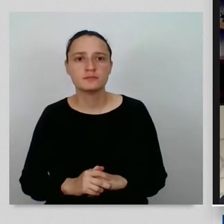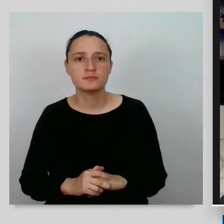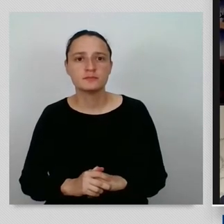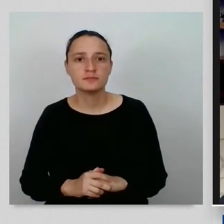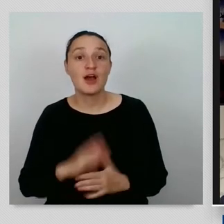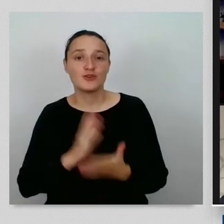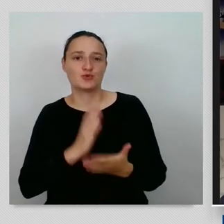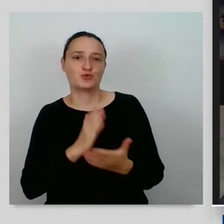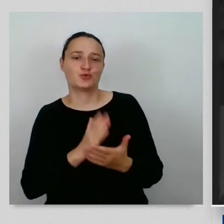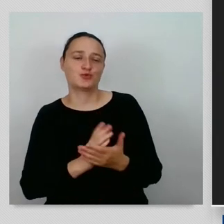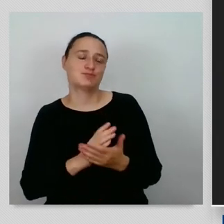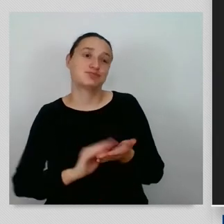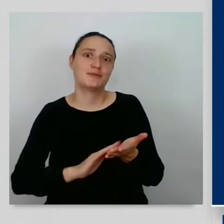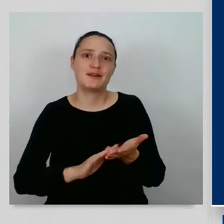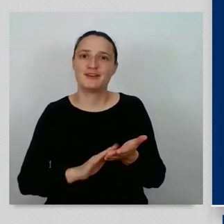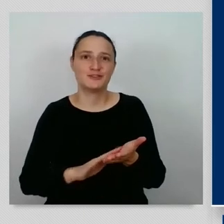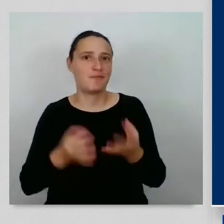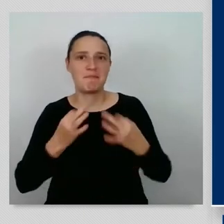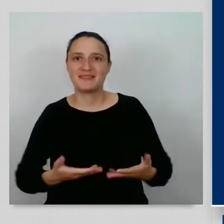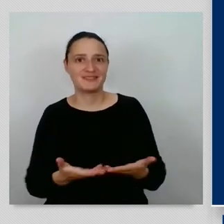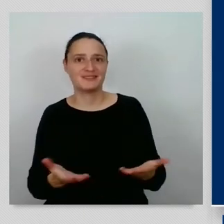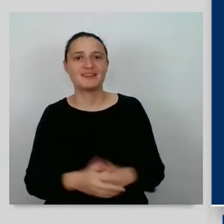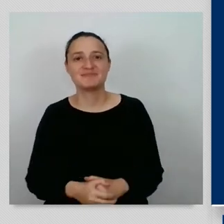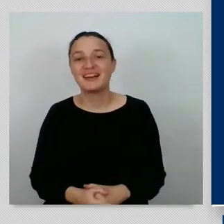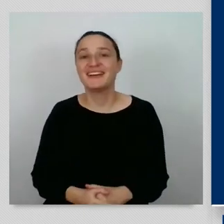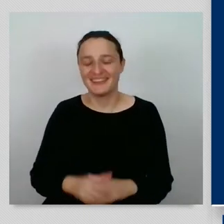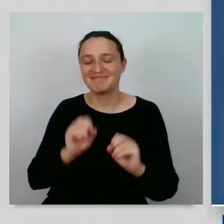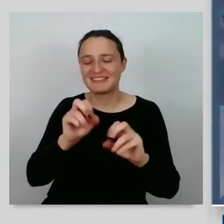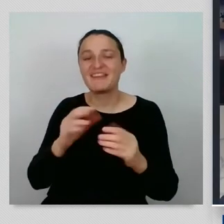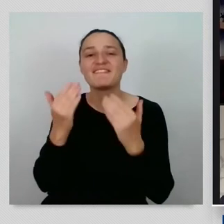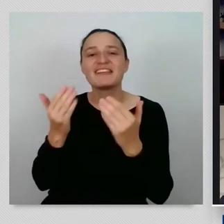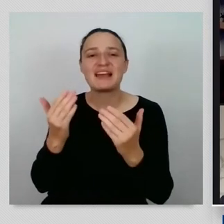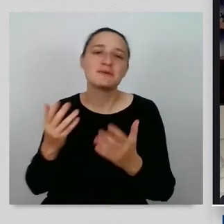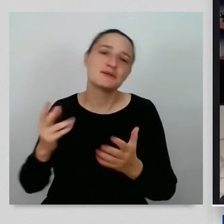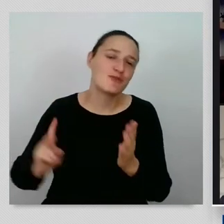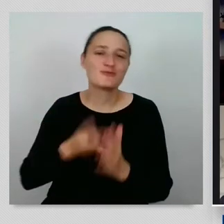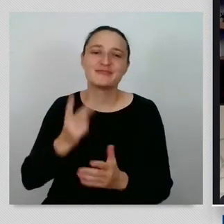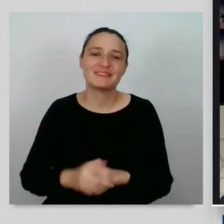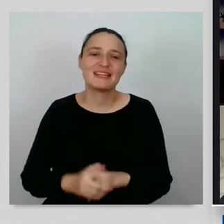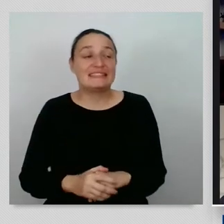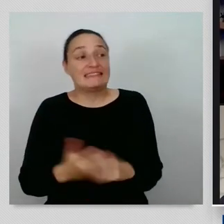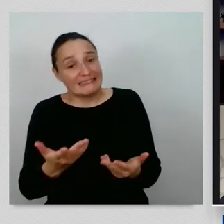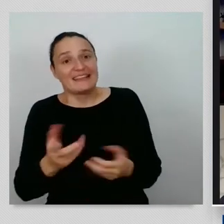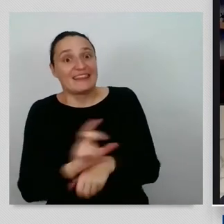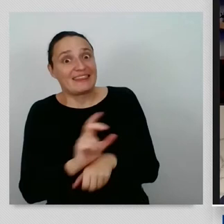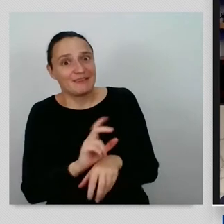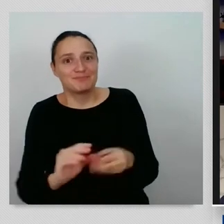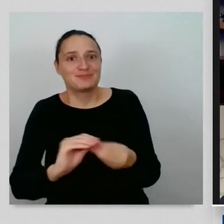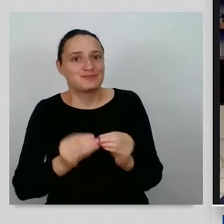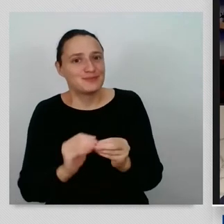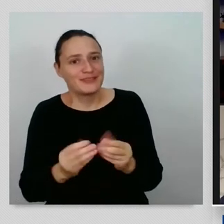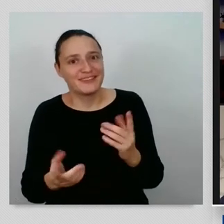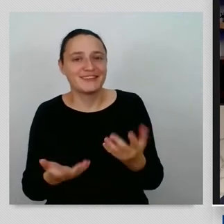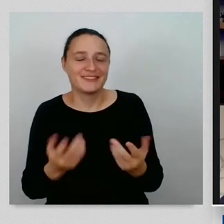Już jestem, przepraszam państwa bardzo. Tak, witamy ponownie. Tak. Przepraszam, no technologia czasami niestety nam utrudnia,